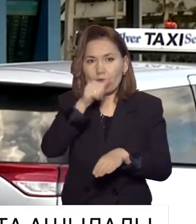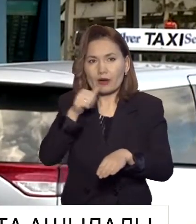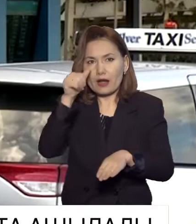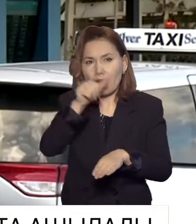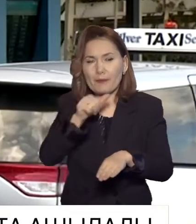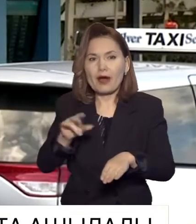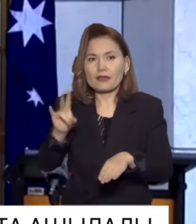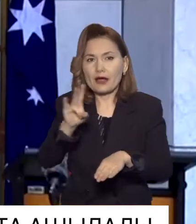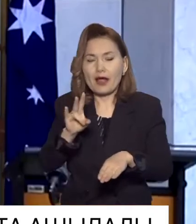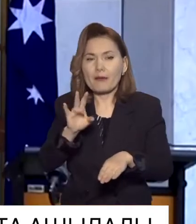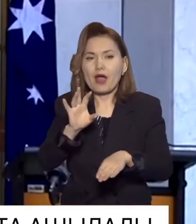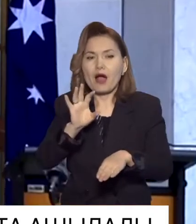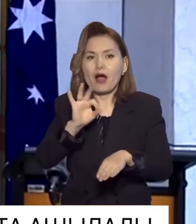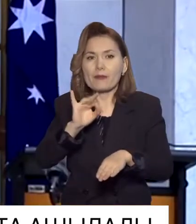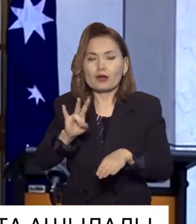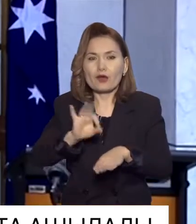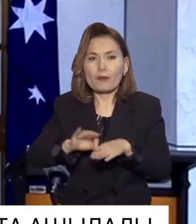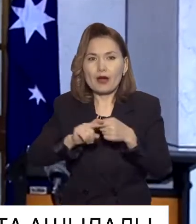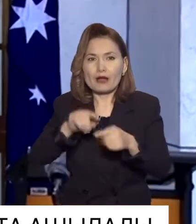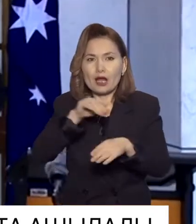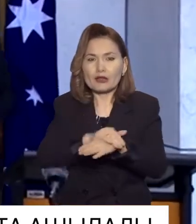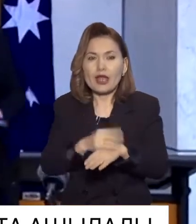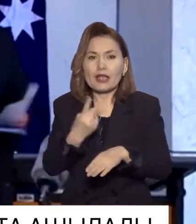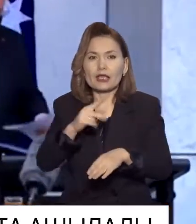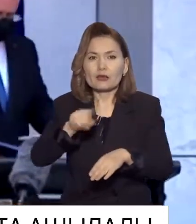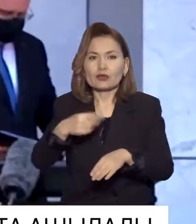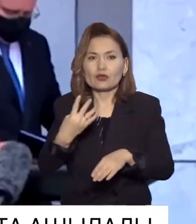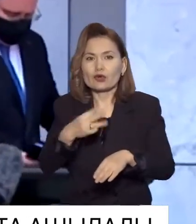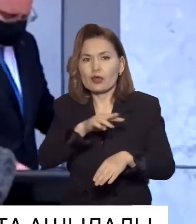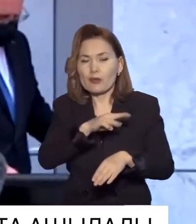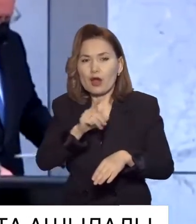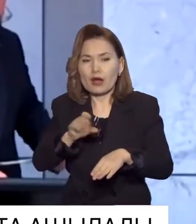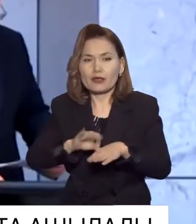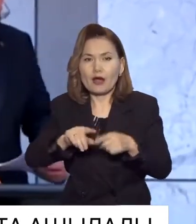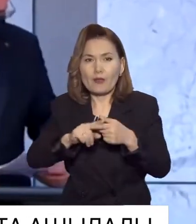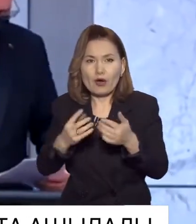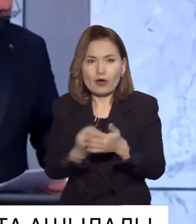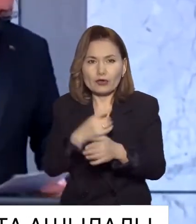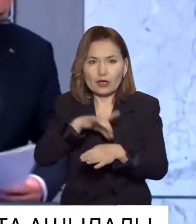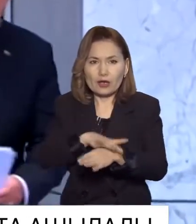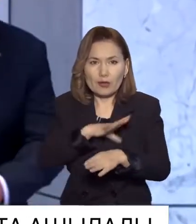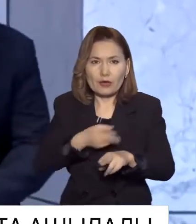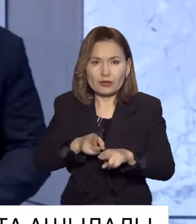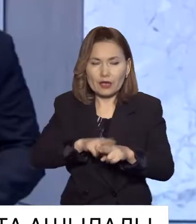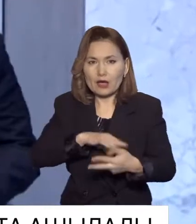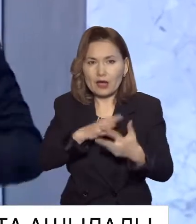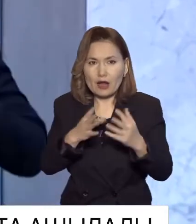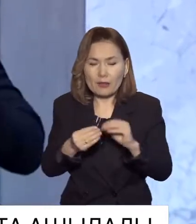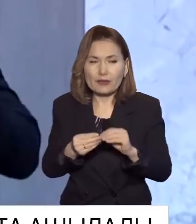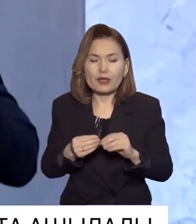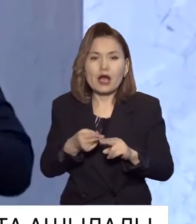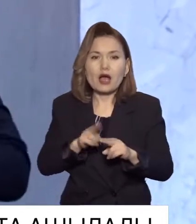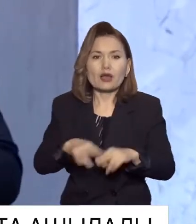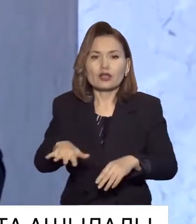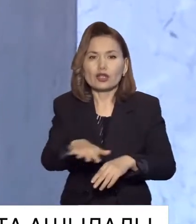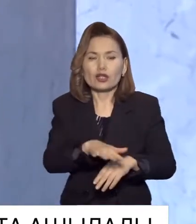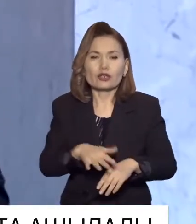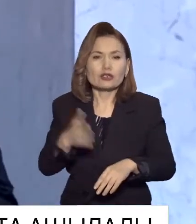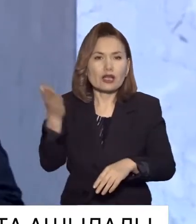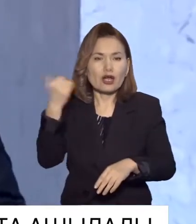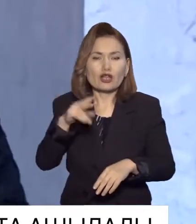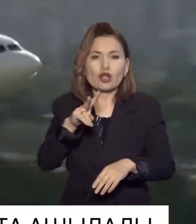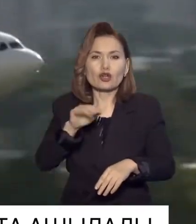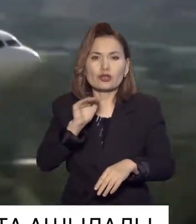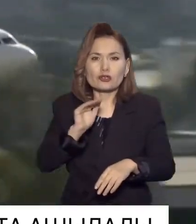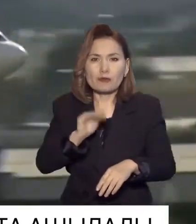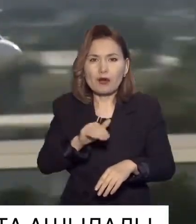омикрон штамы табылғалы 2,4 миллион адам коронавирус жұқтырған. Оған дейін мұндай науқастар саны жасыл континентте